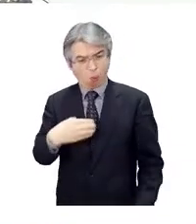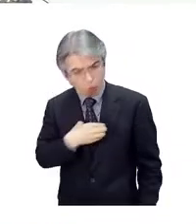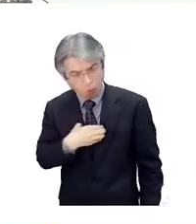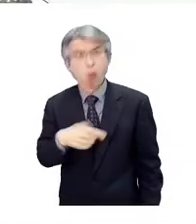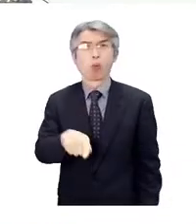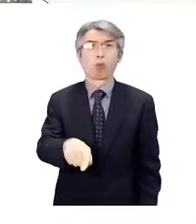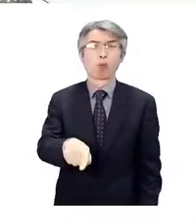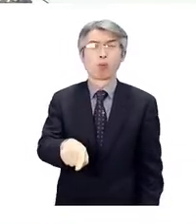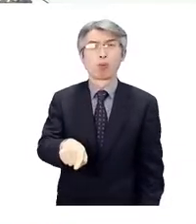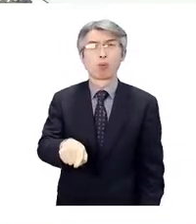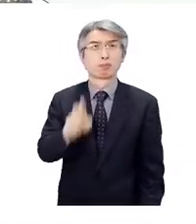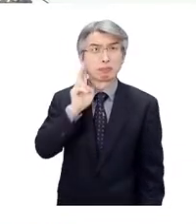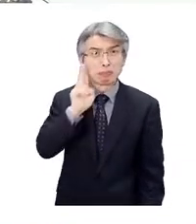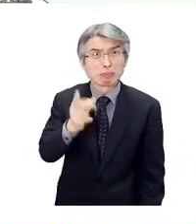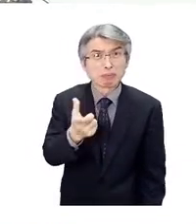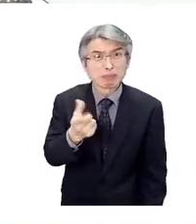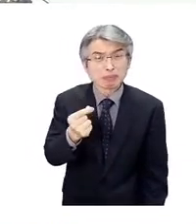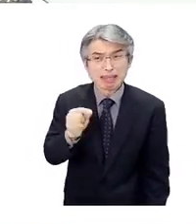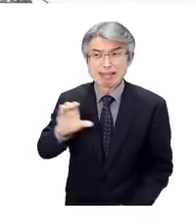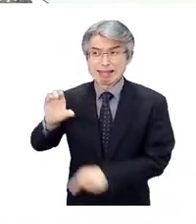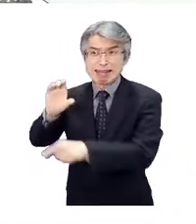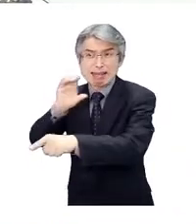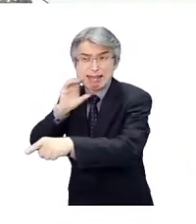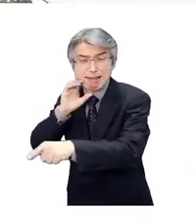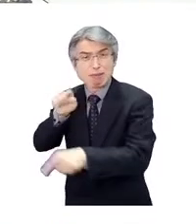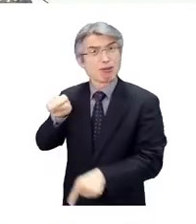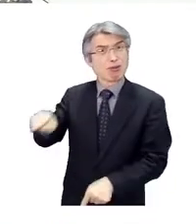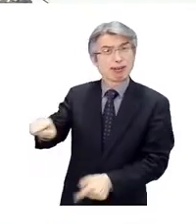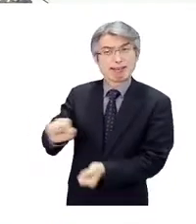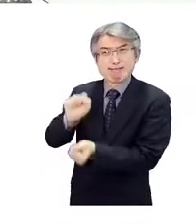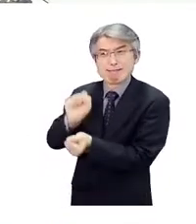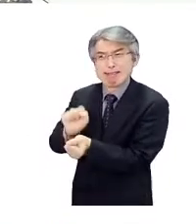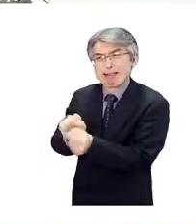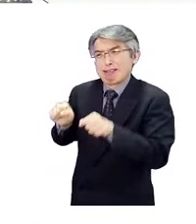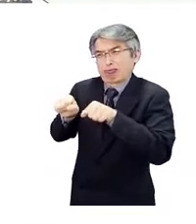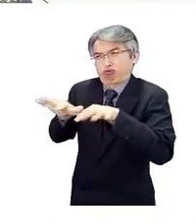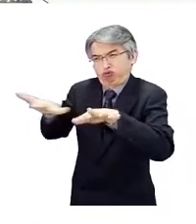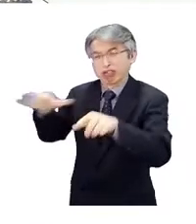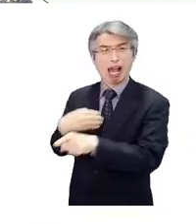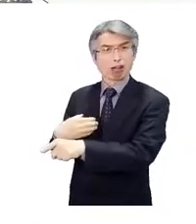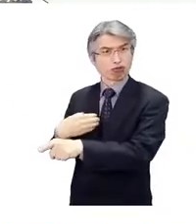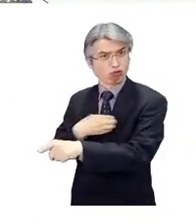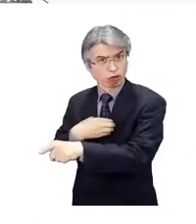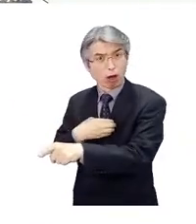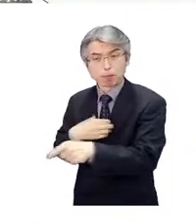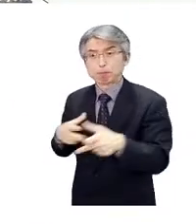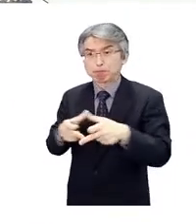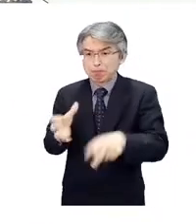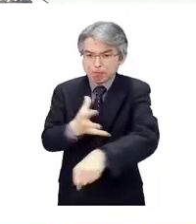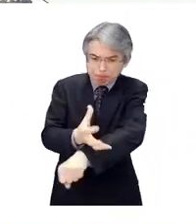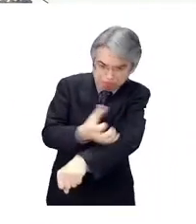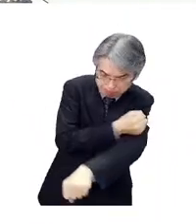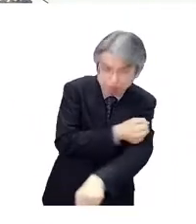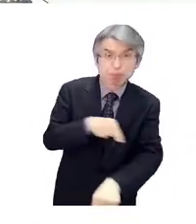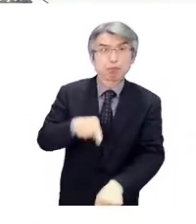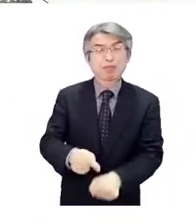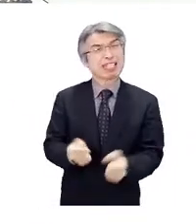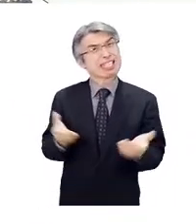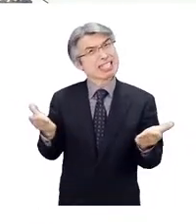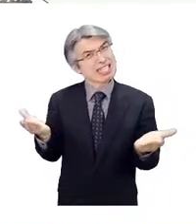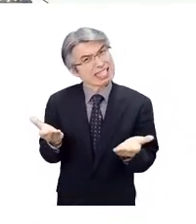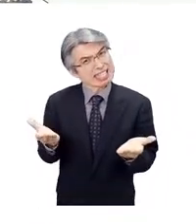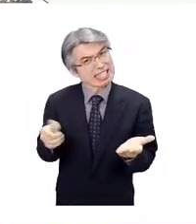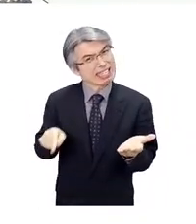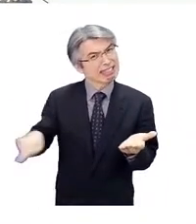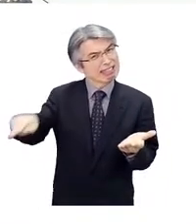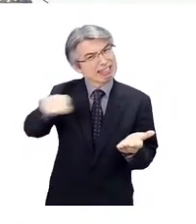계속되었습니다. 카페 또한 집단 감염 고위험 시설로 분리됨에 따라 중증장애인 근로자가 근무하고 있는 카페 아이가